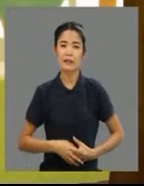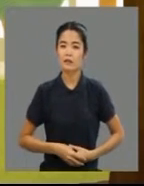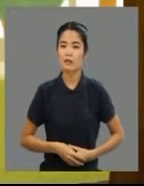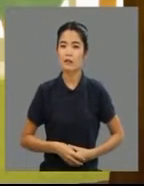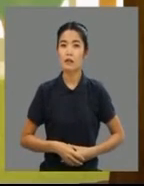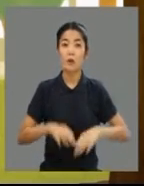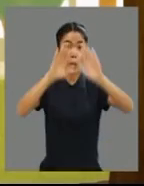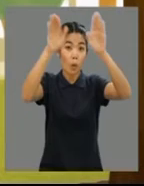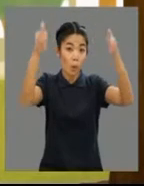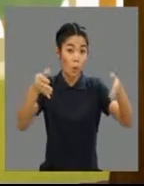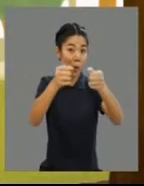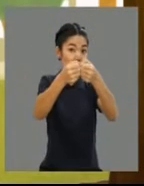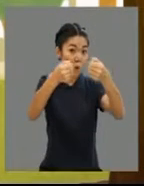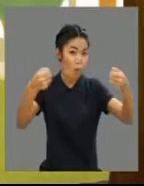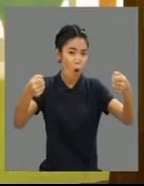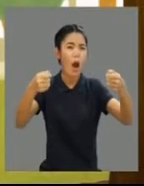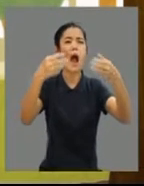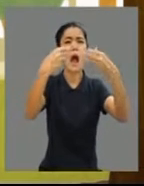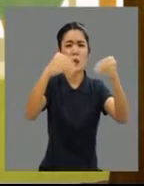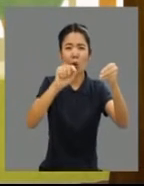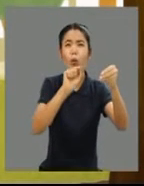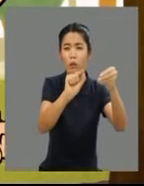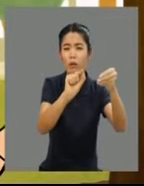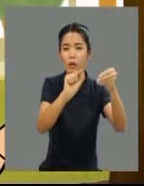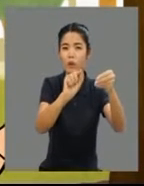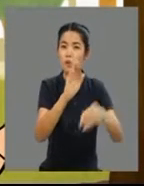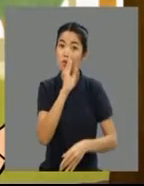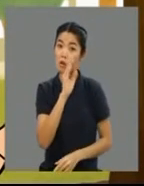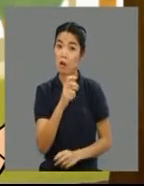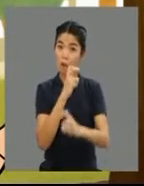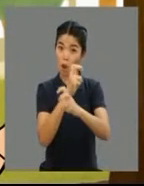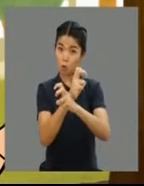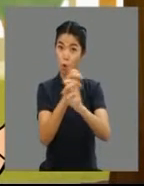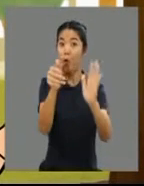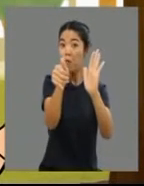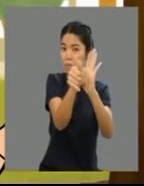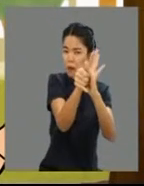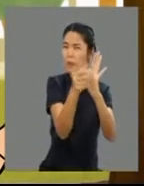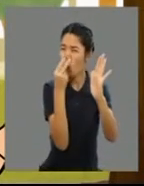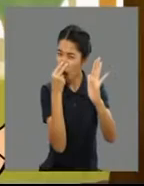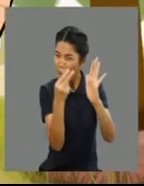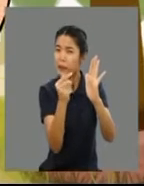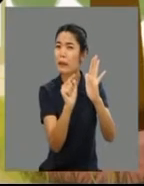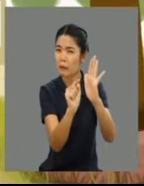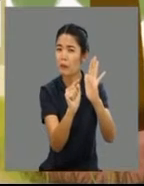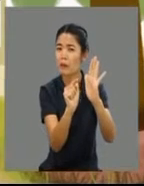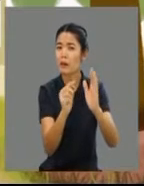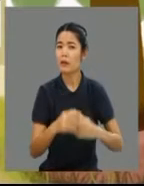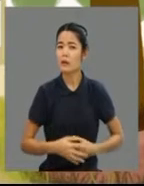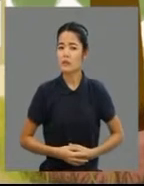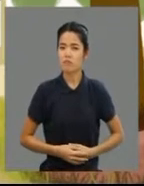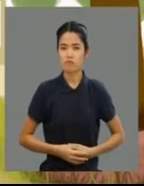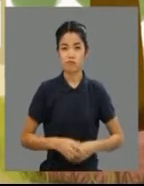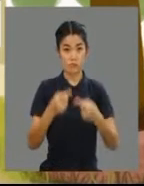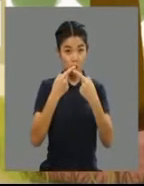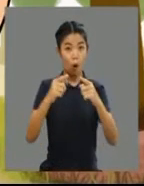ใช่ตู้เก็บของในห้องวิทย์ก็เป็นตู้กระจกนะถ้ามีโครงกระดูกคนแล้วก็ต้องเคยเห็นสิ